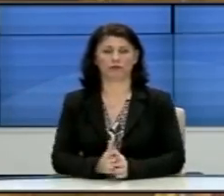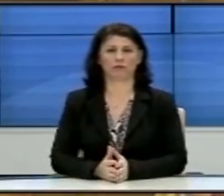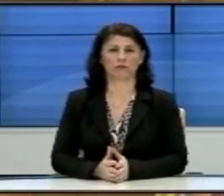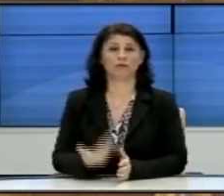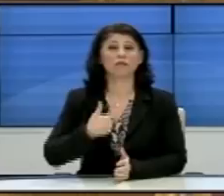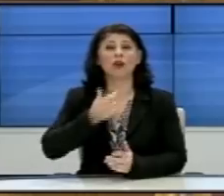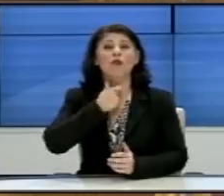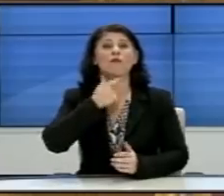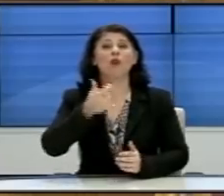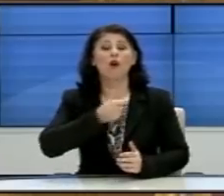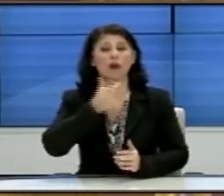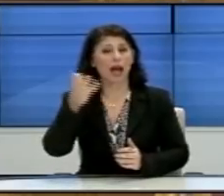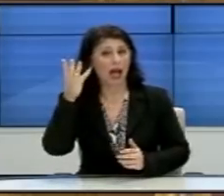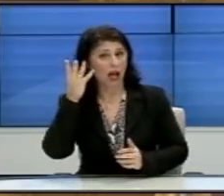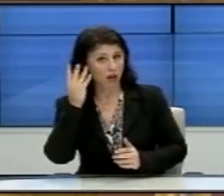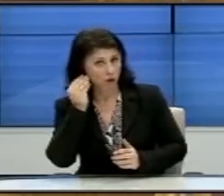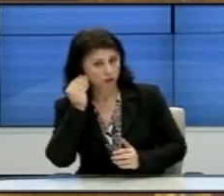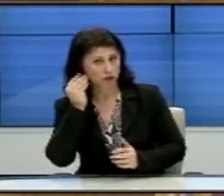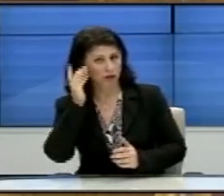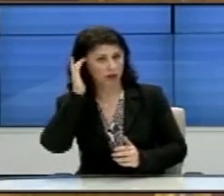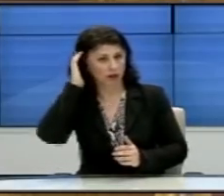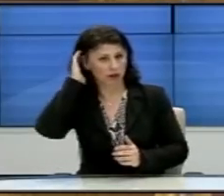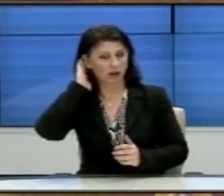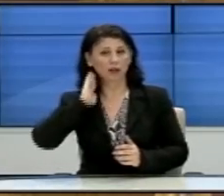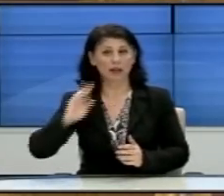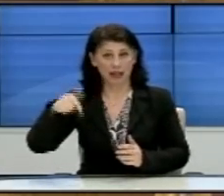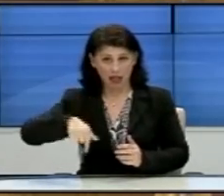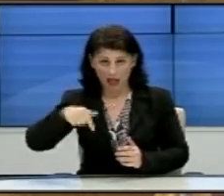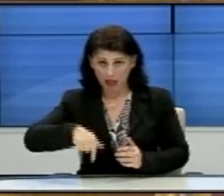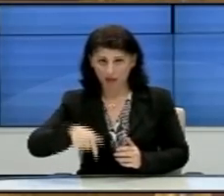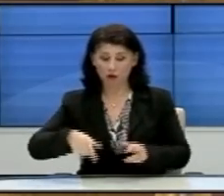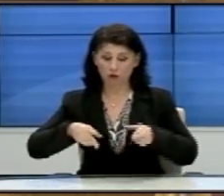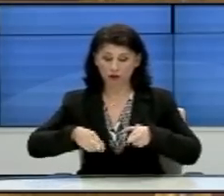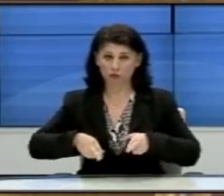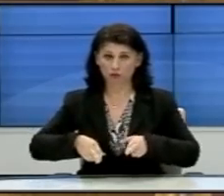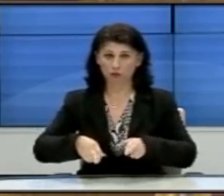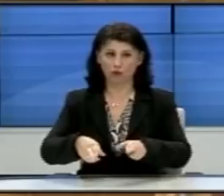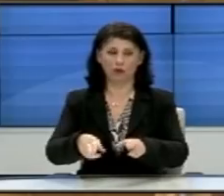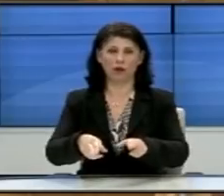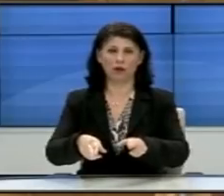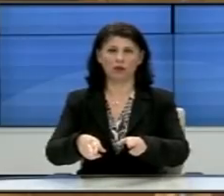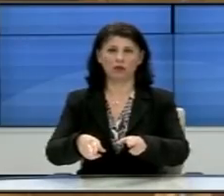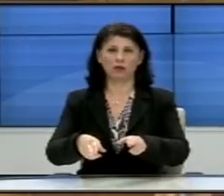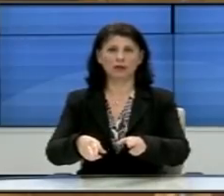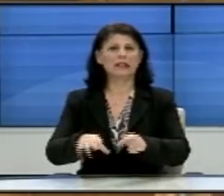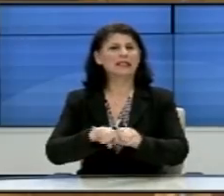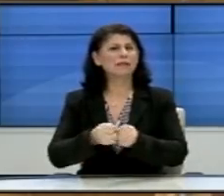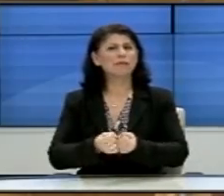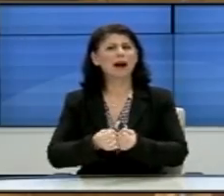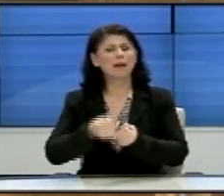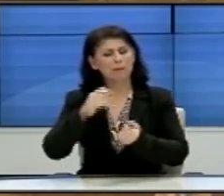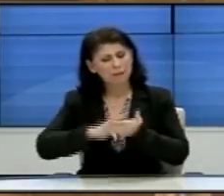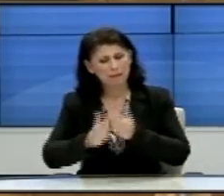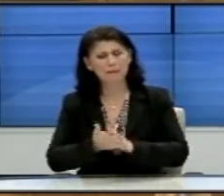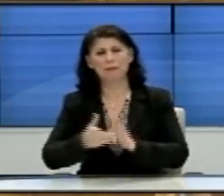Είμαστε η φωνή τους που ακούστηκε και ακούγεται και εδώ μέσα και στους δρόμους και σπάει στην πράξη απαγορεύσεις